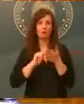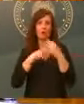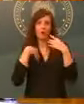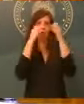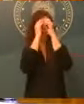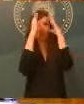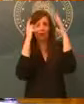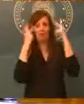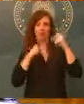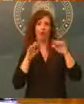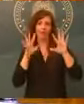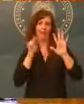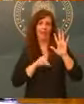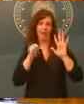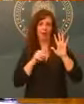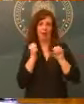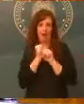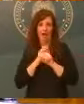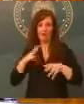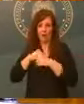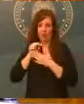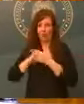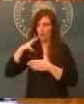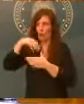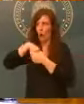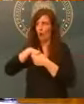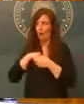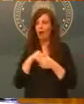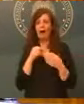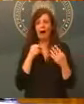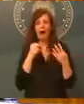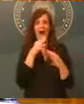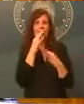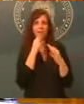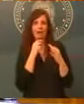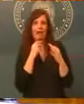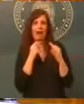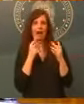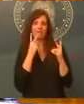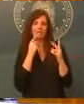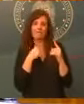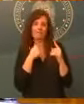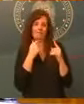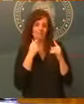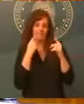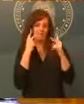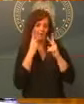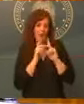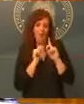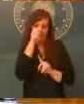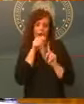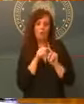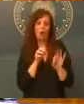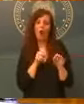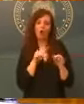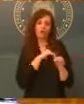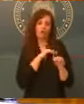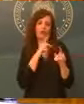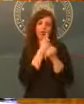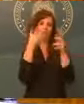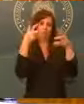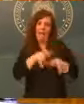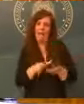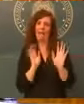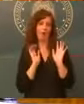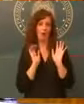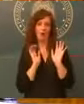una scuola innanzitutto con meno alunni per classe perché questo permette al docente di fare un lavoro